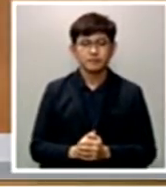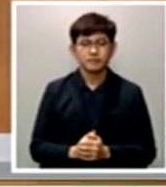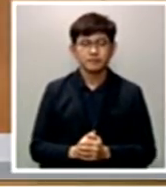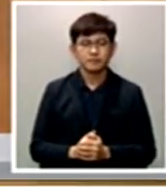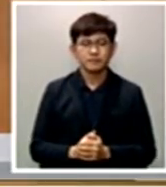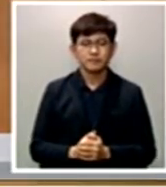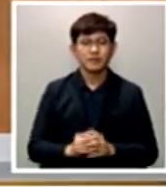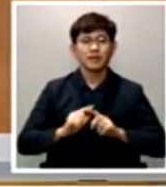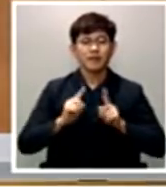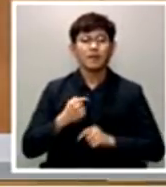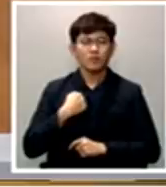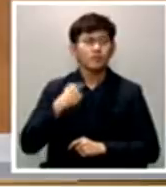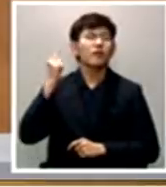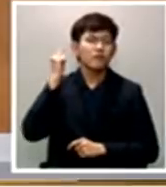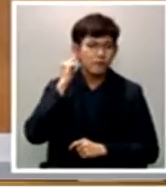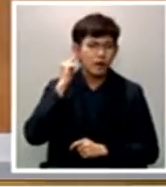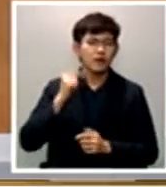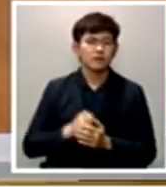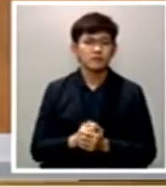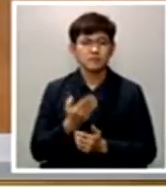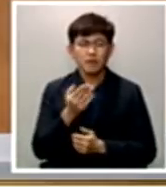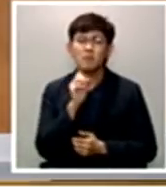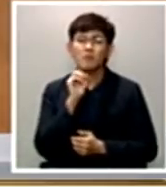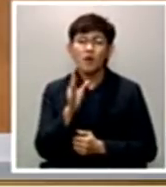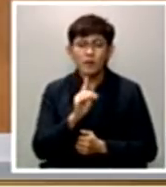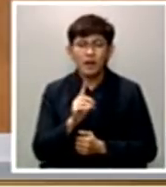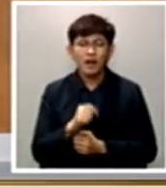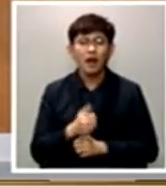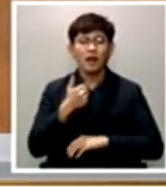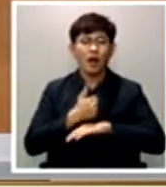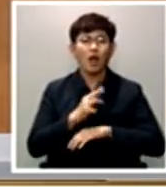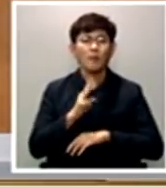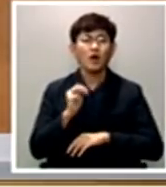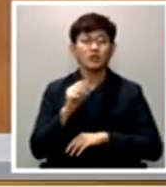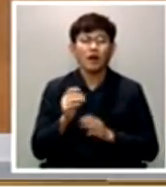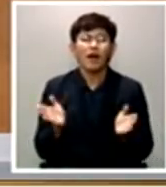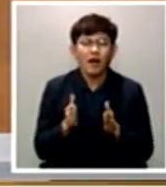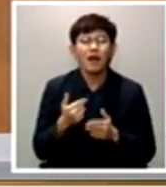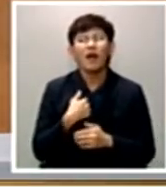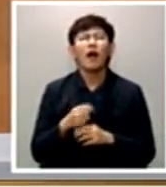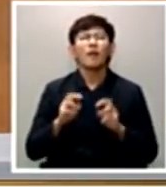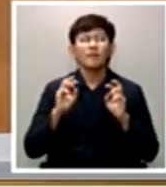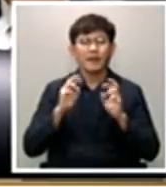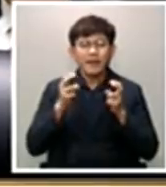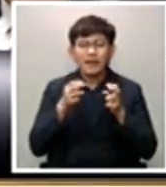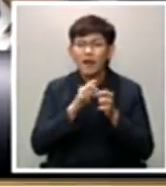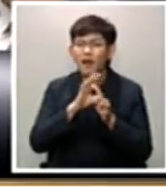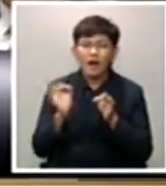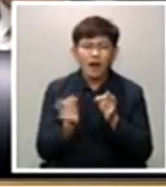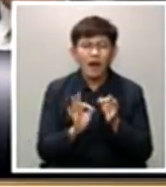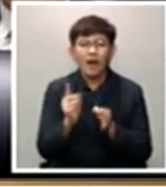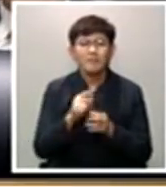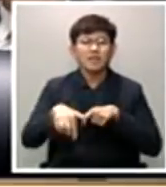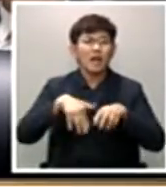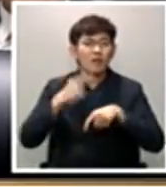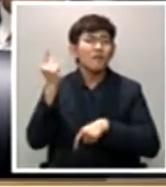เพียงแต่ว่าผมต้องฟังครับท่านจะกำชับว่ารัฐมนตรีกระชับเลยแล้วมันจะได้เนื้อหาอะไรชาวบ้านจะรับฟังได้ไงล่ะครับจ